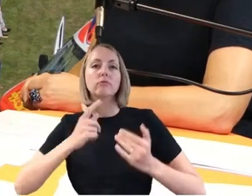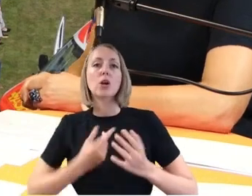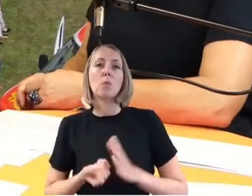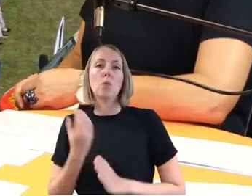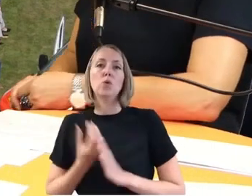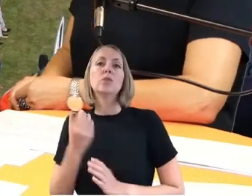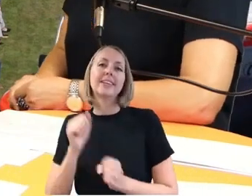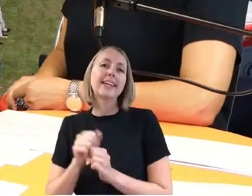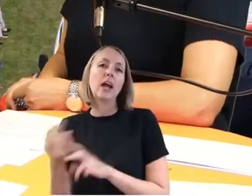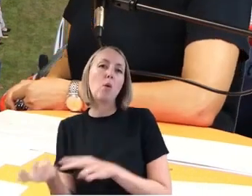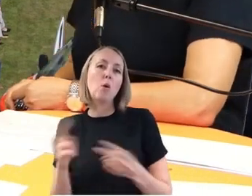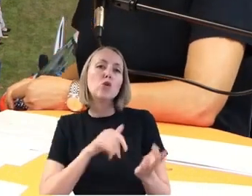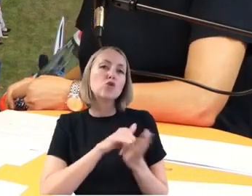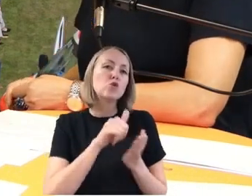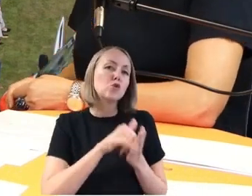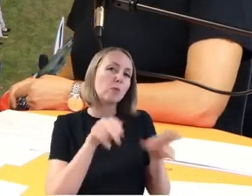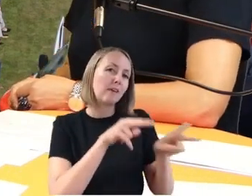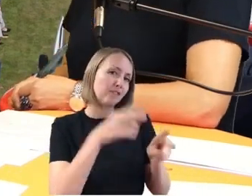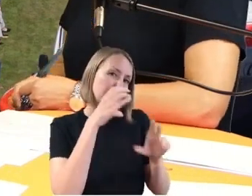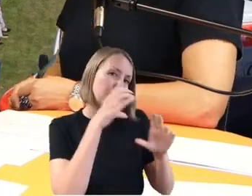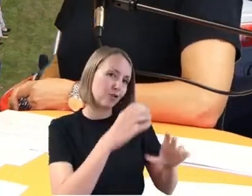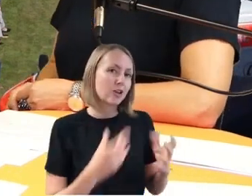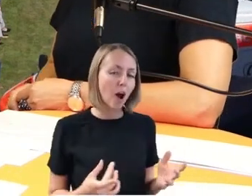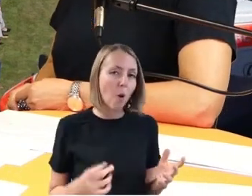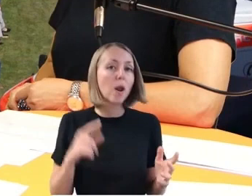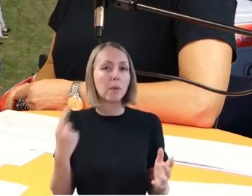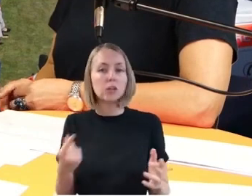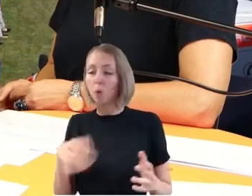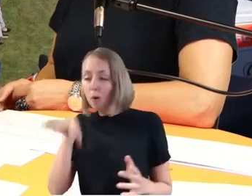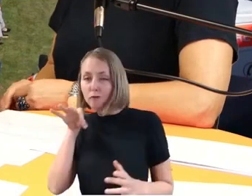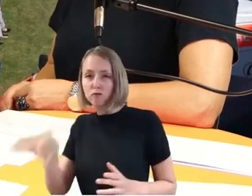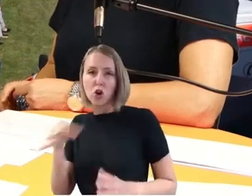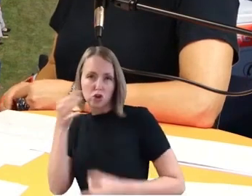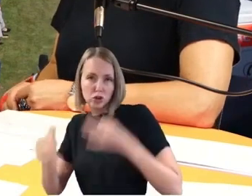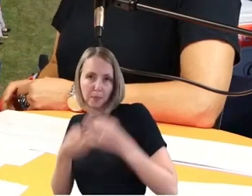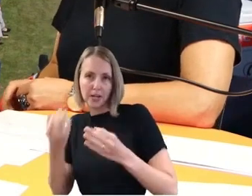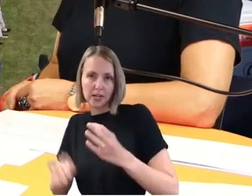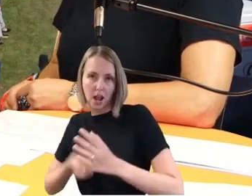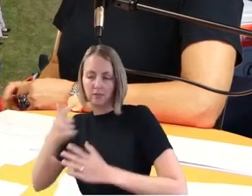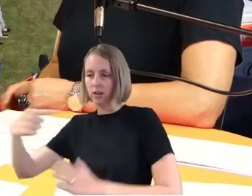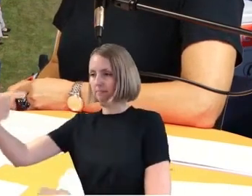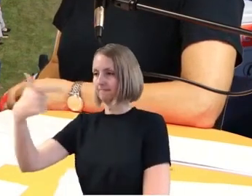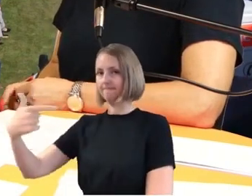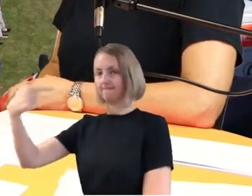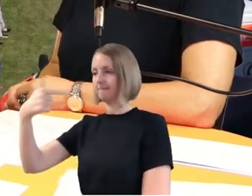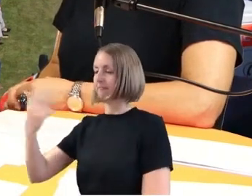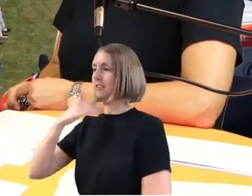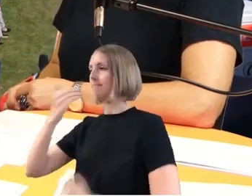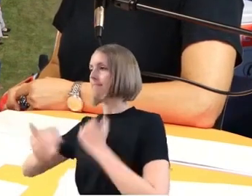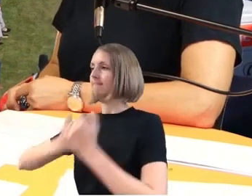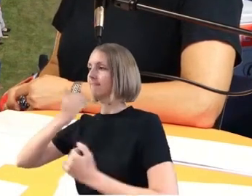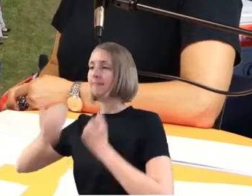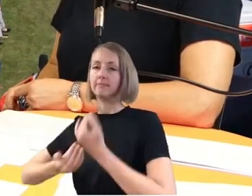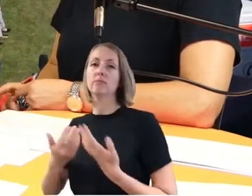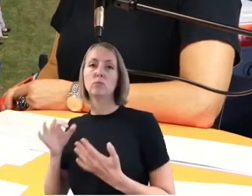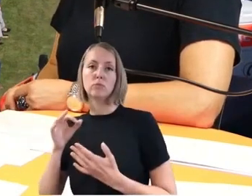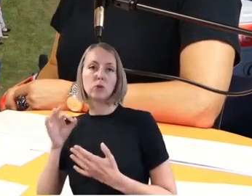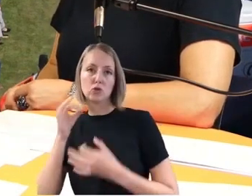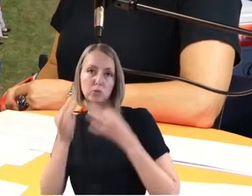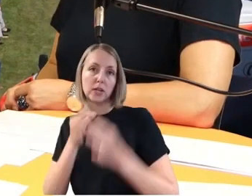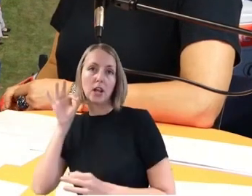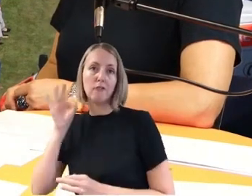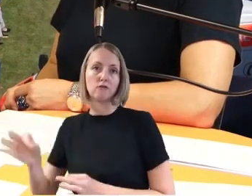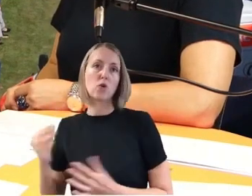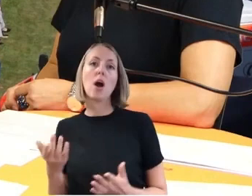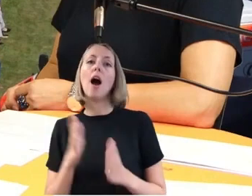übrigens angucken weil das ich für die übenden einfach sehr echt und realistisch anfühlt und weil das auch ein teil des drehbuchs ist